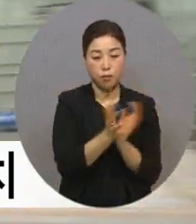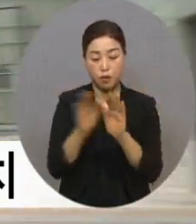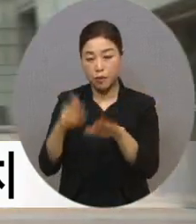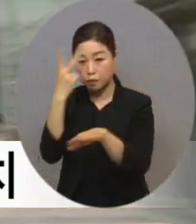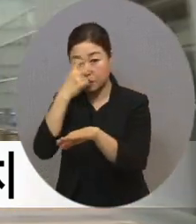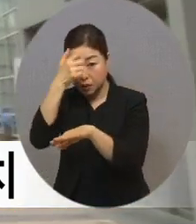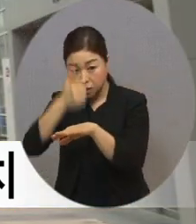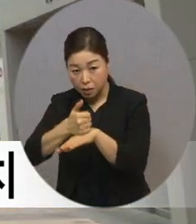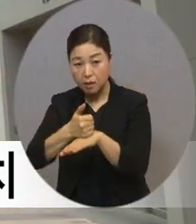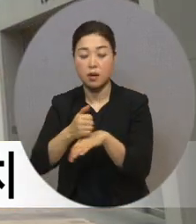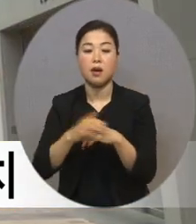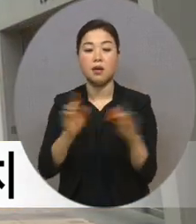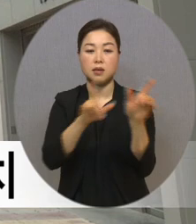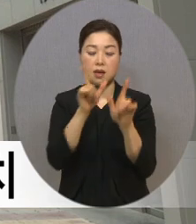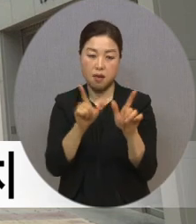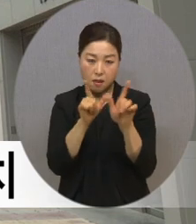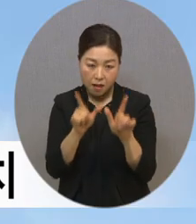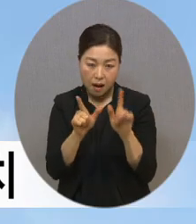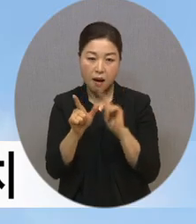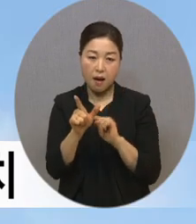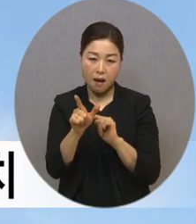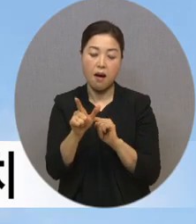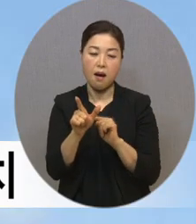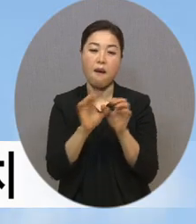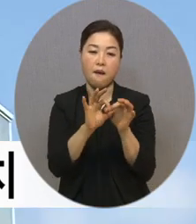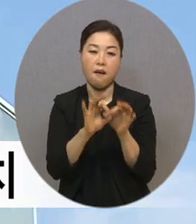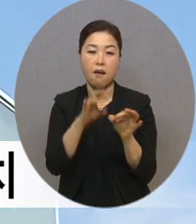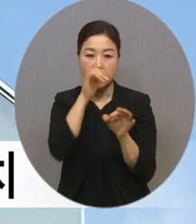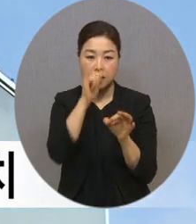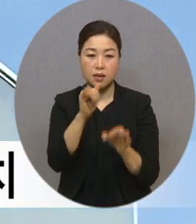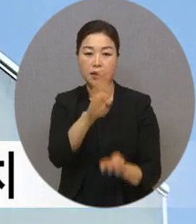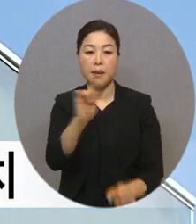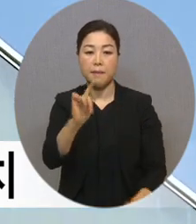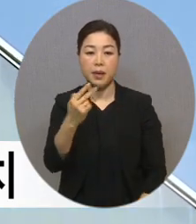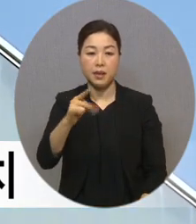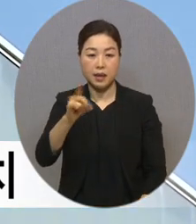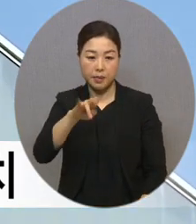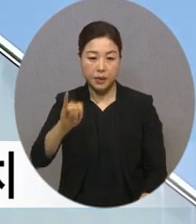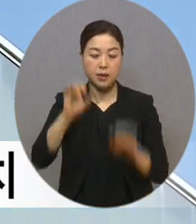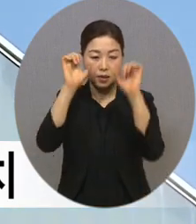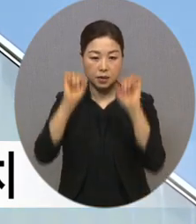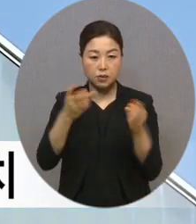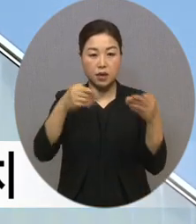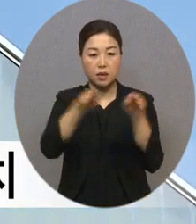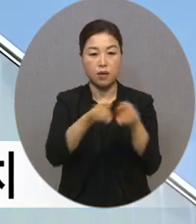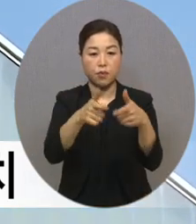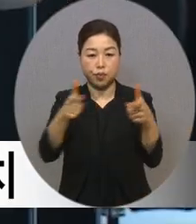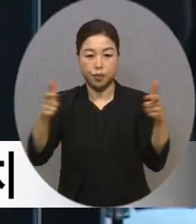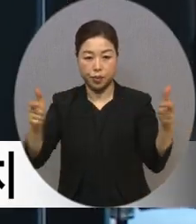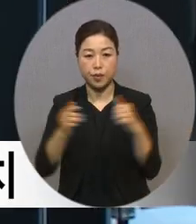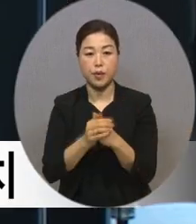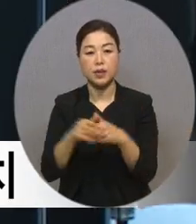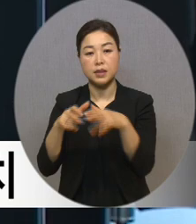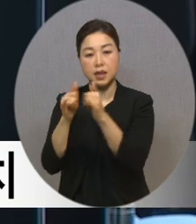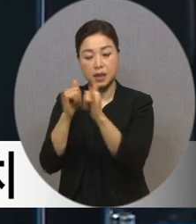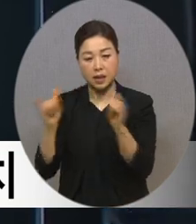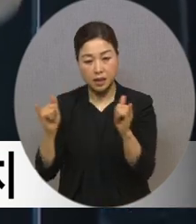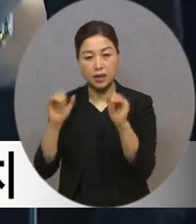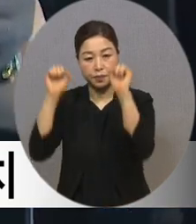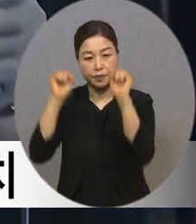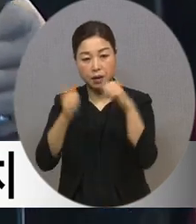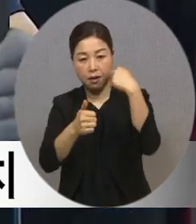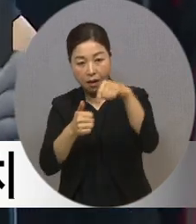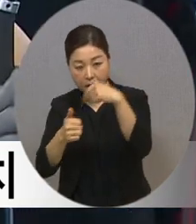바탕으로 생활 밀착형 체육시설인 반다비 체육센터를 확충하고 장애인 스포츠 강좌 이용권 수혜